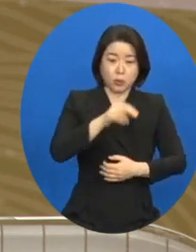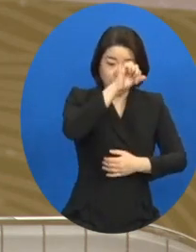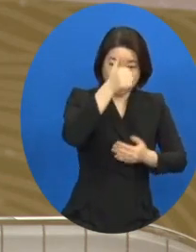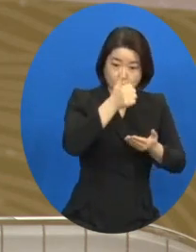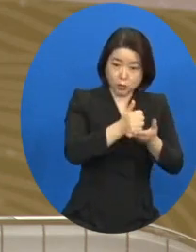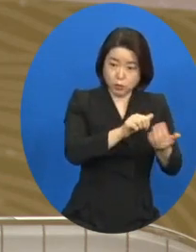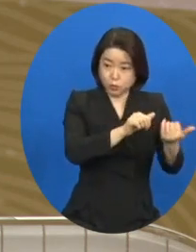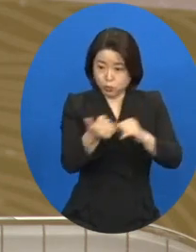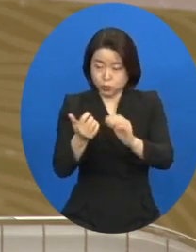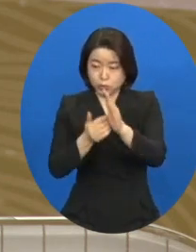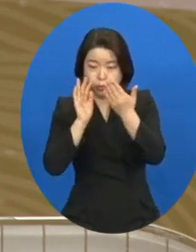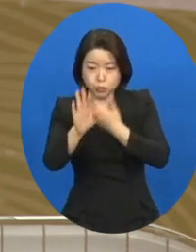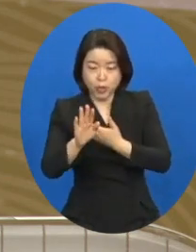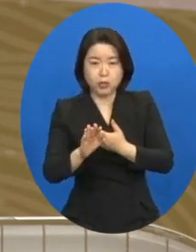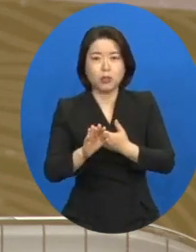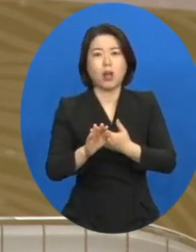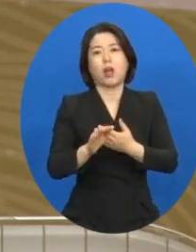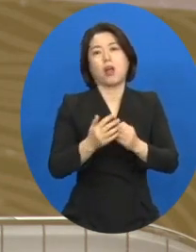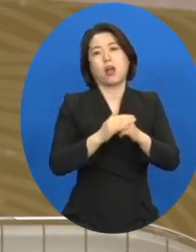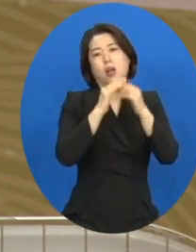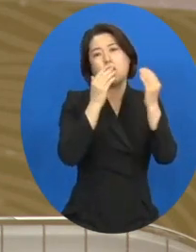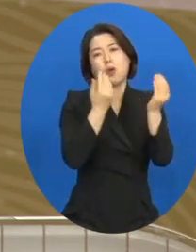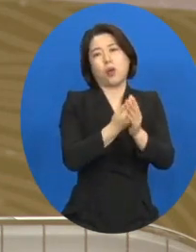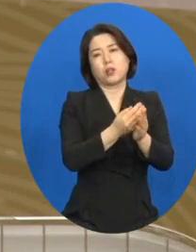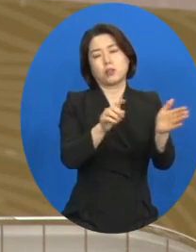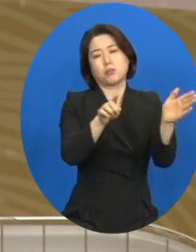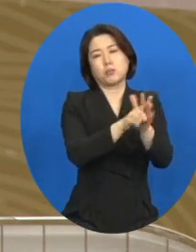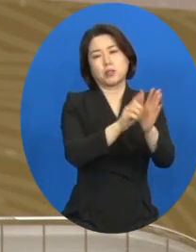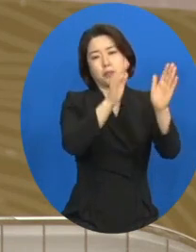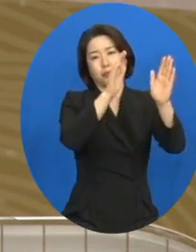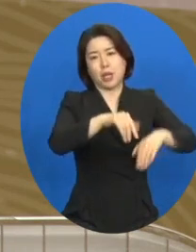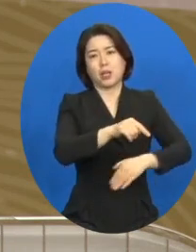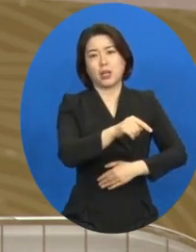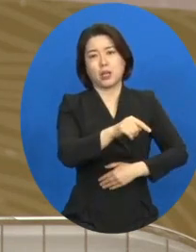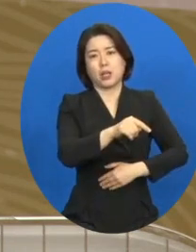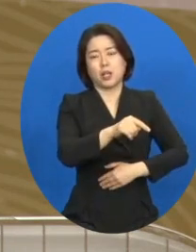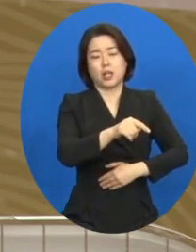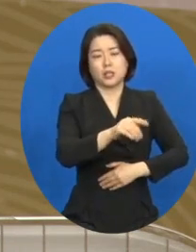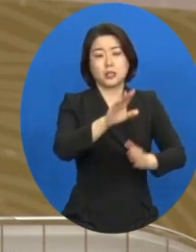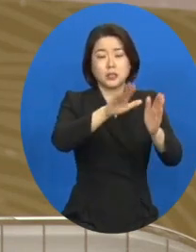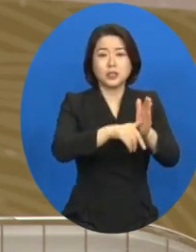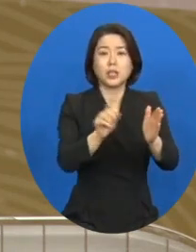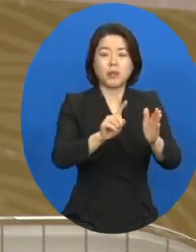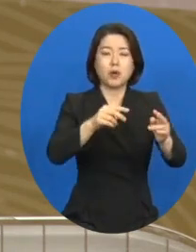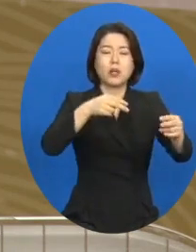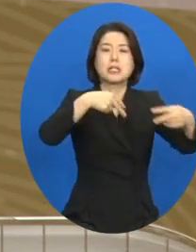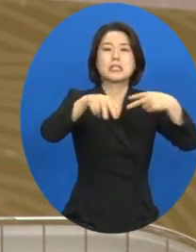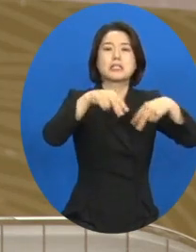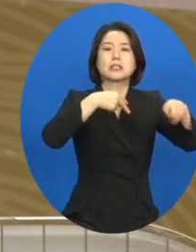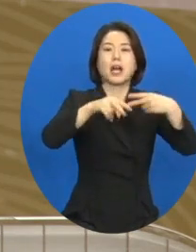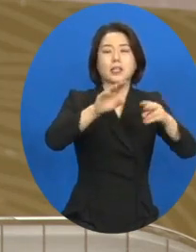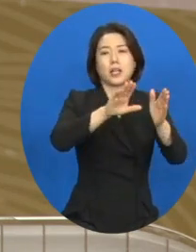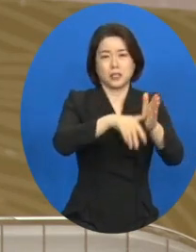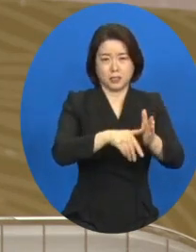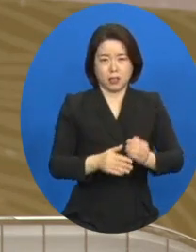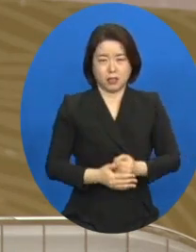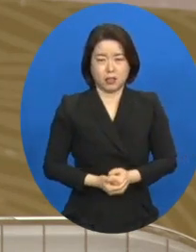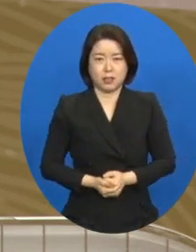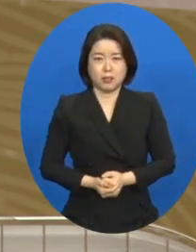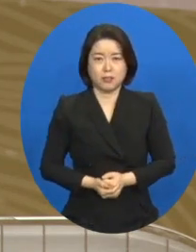다음에 완전히 이스라엘의 믿음이 무너집니다. 그 시대가 사사시대예요.